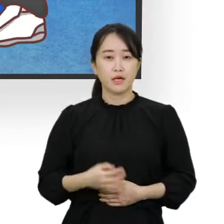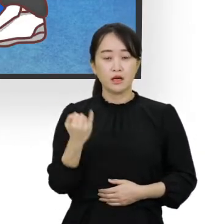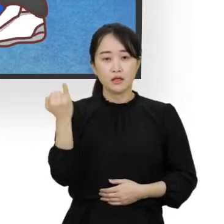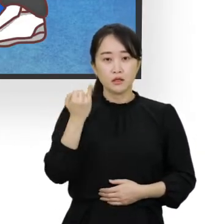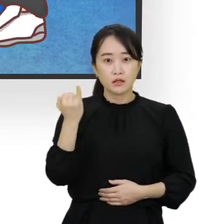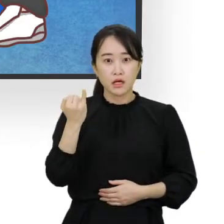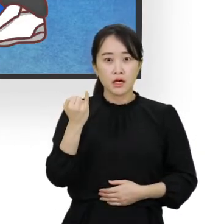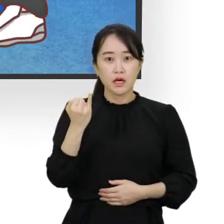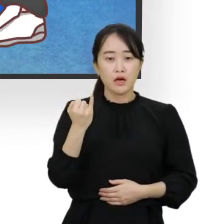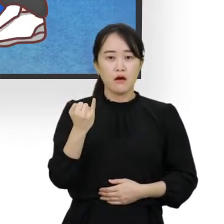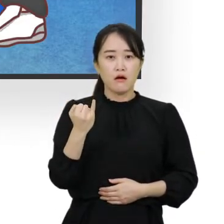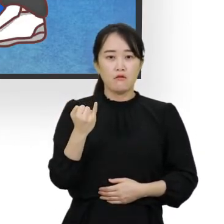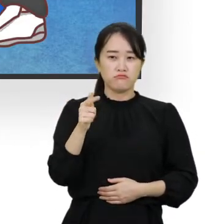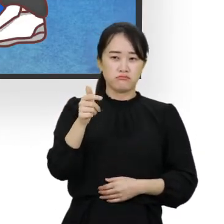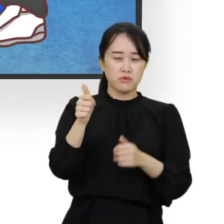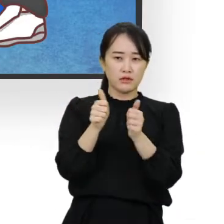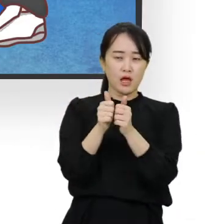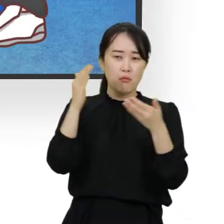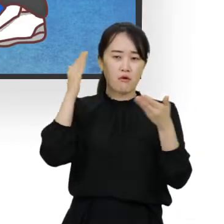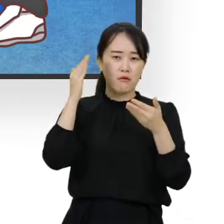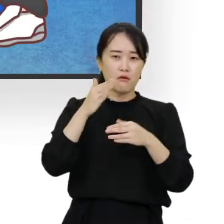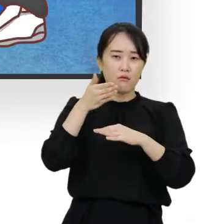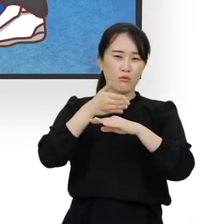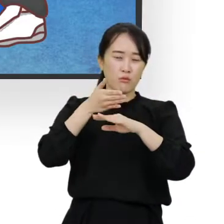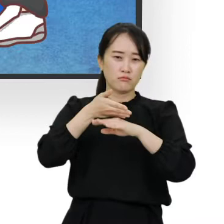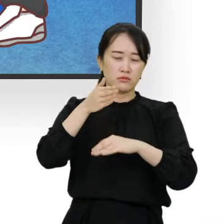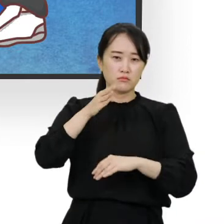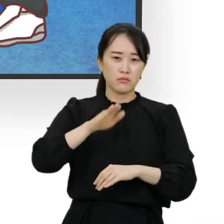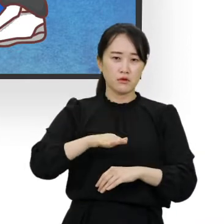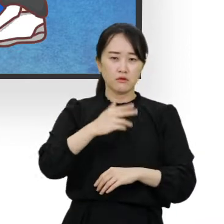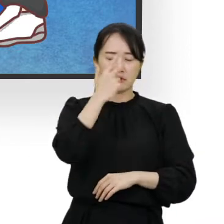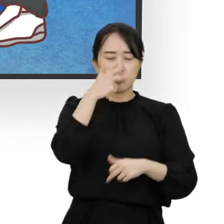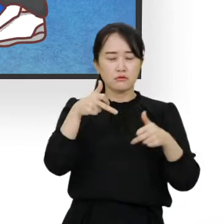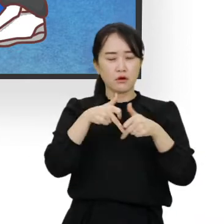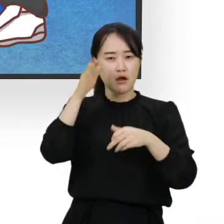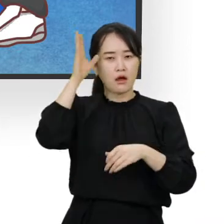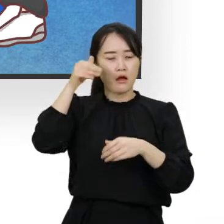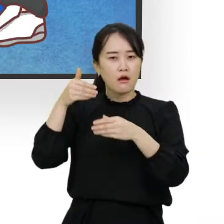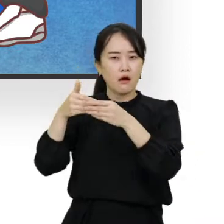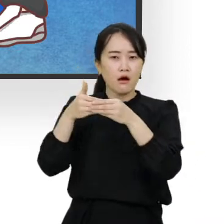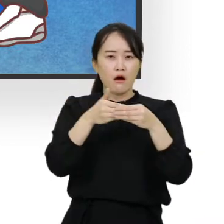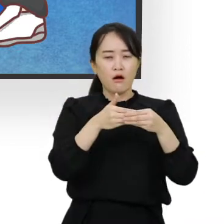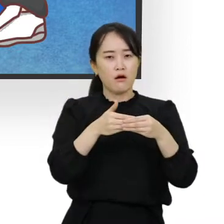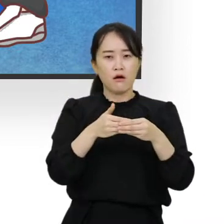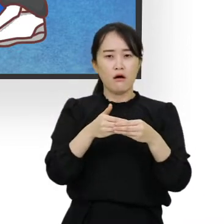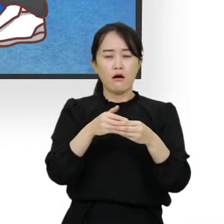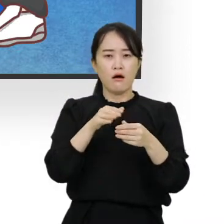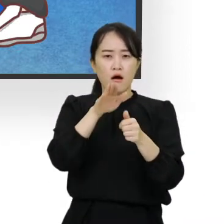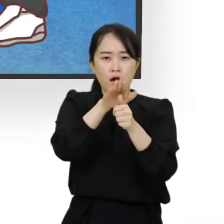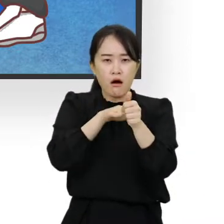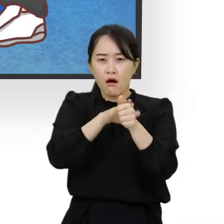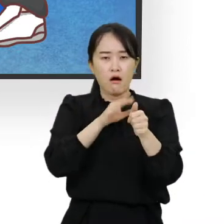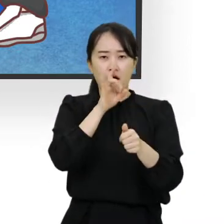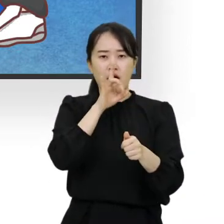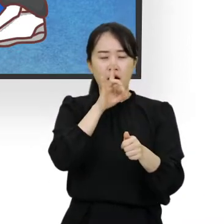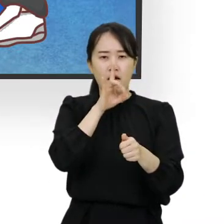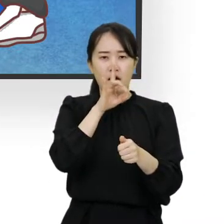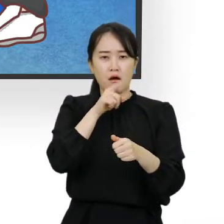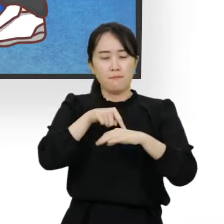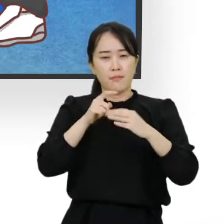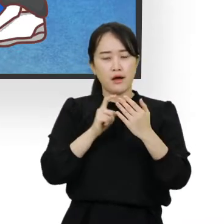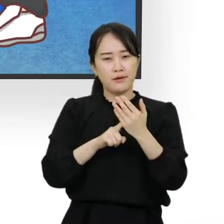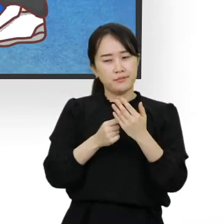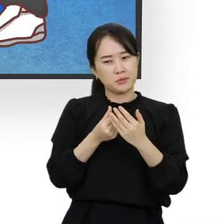B씨는 럭키에게 친절한 남학생이 고맙기는 했지만 시각장애인 안내견은 만져서는 안 된다는 것을 모르는 모습에